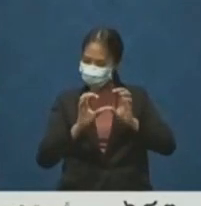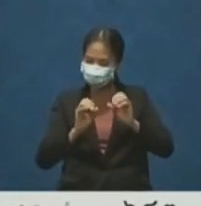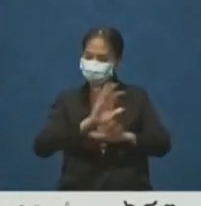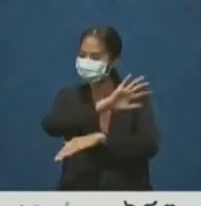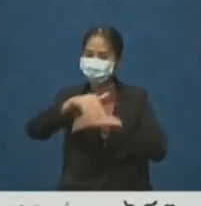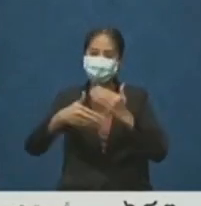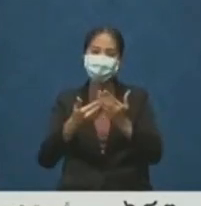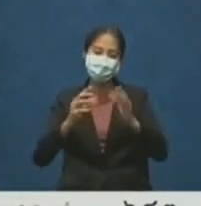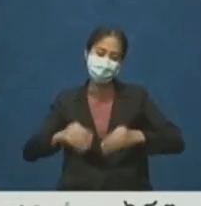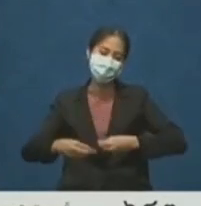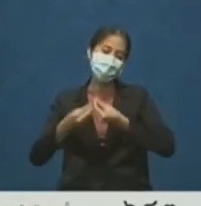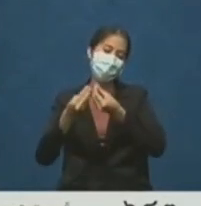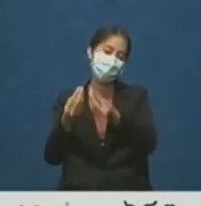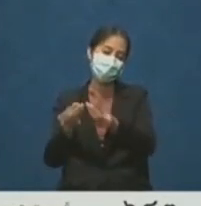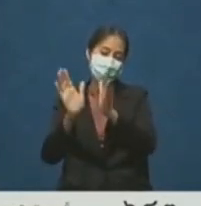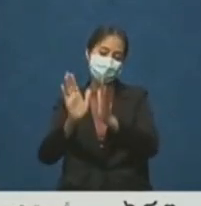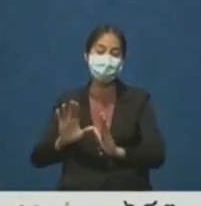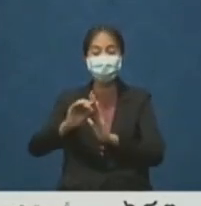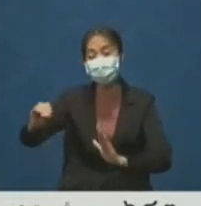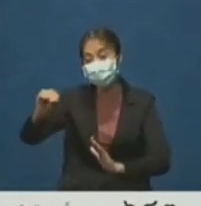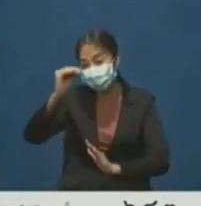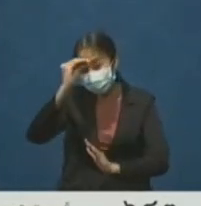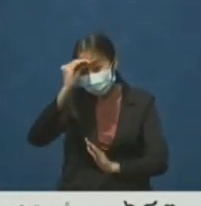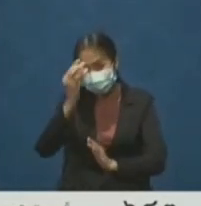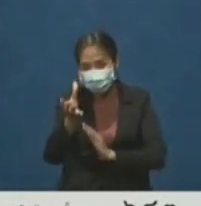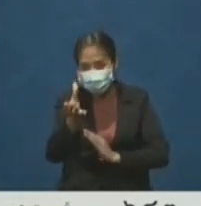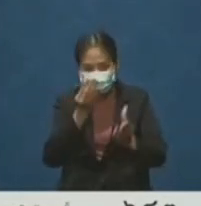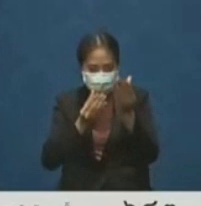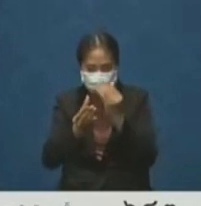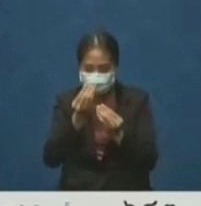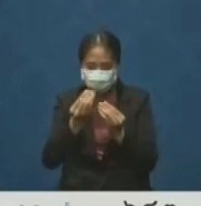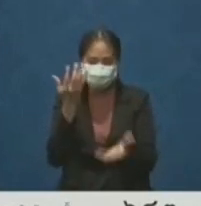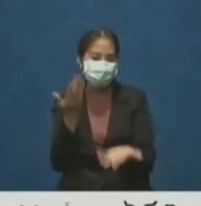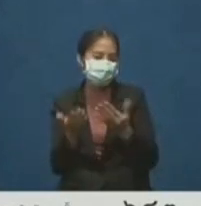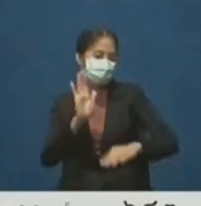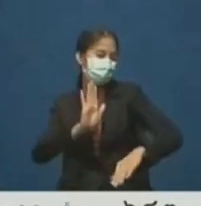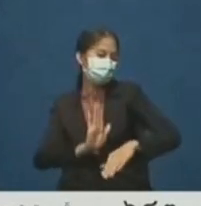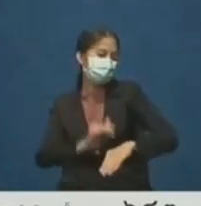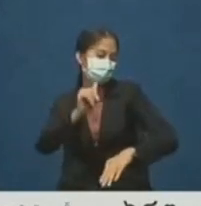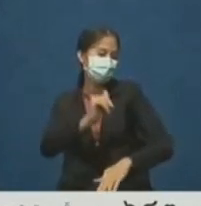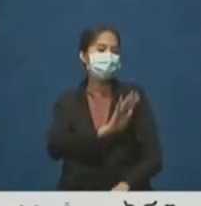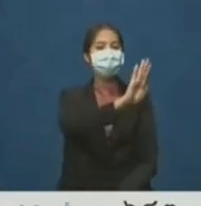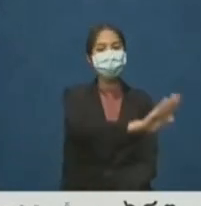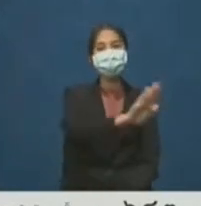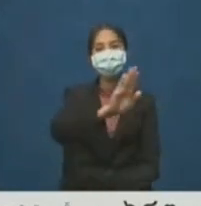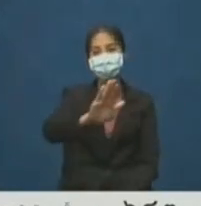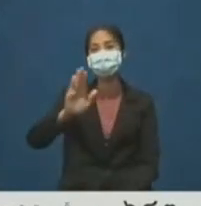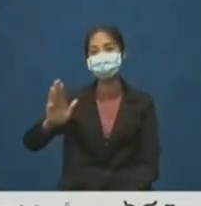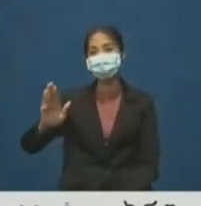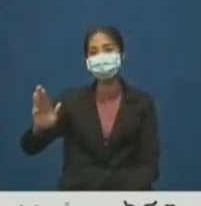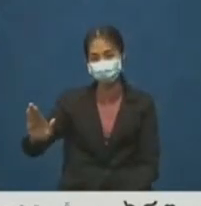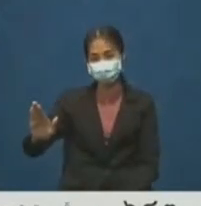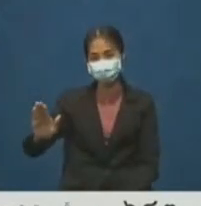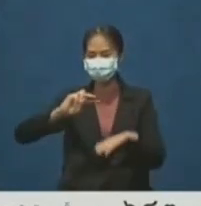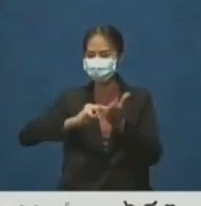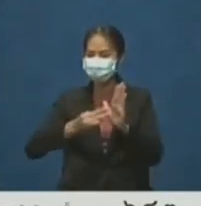ทุกระดับเพื่อให้ผู้เรียนสามารถเรียนตามความถนัดนี่คืออะไรครับ